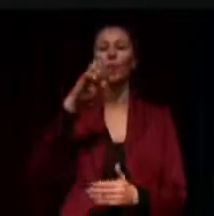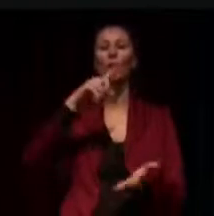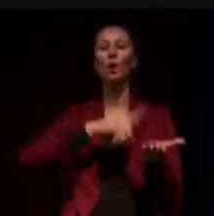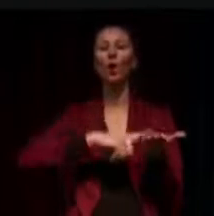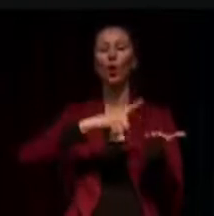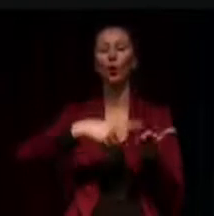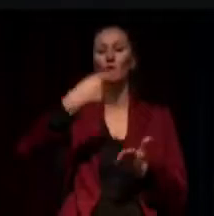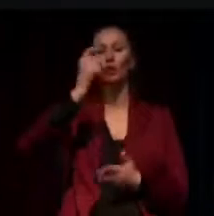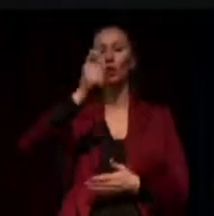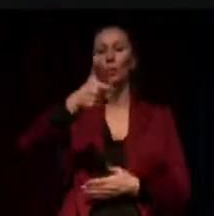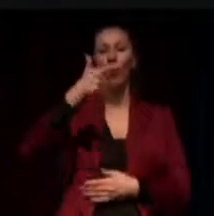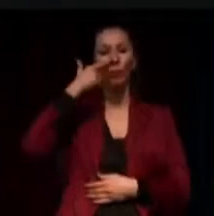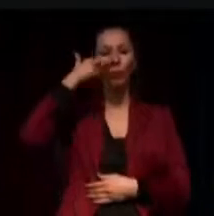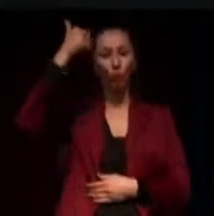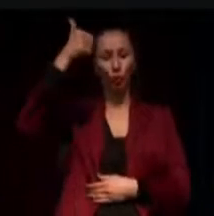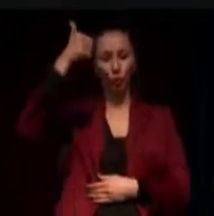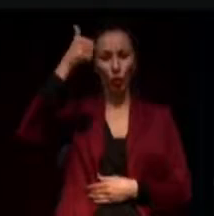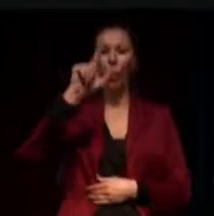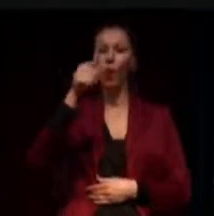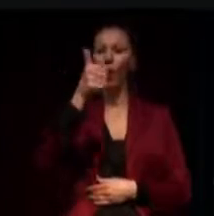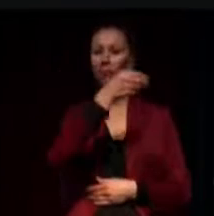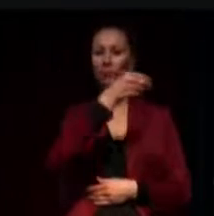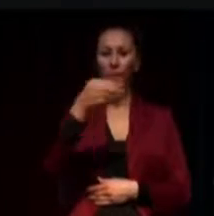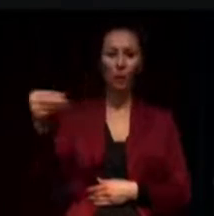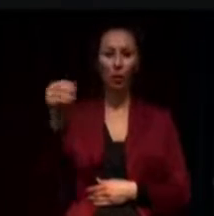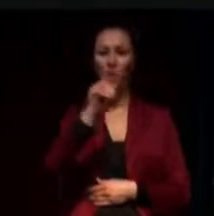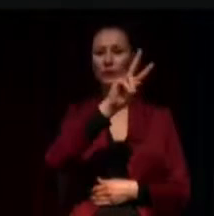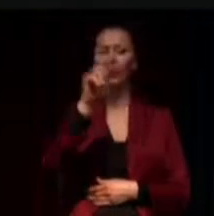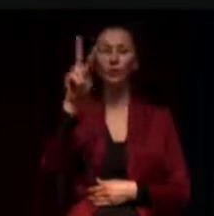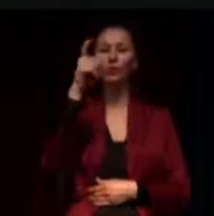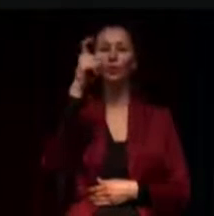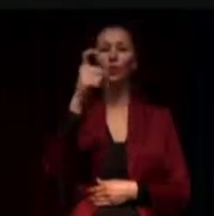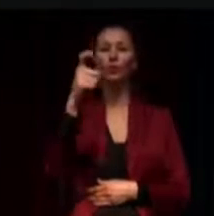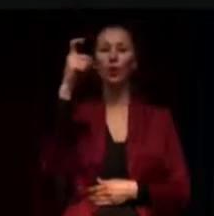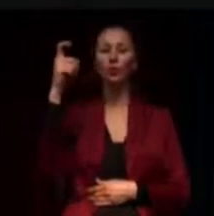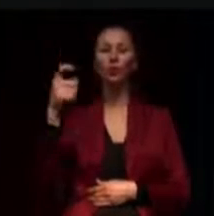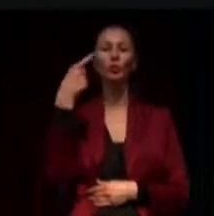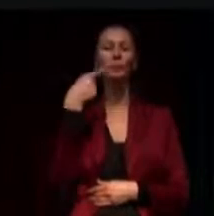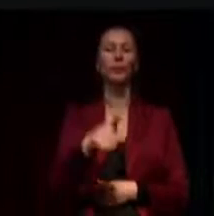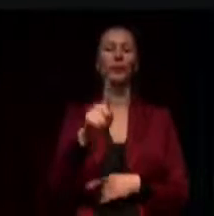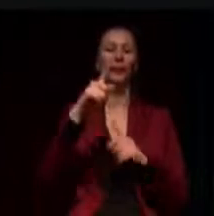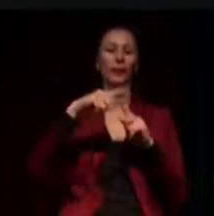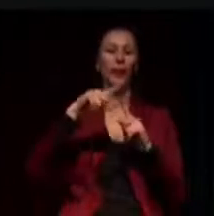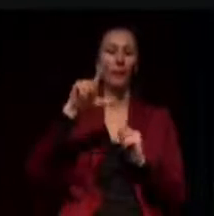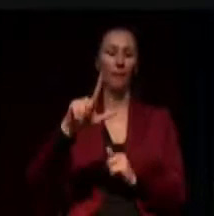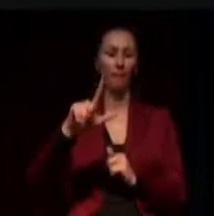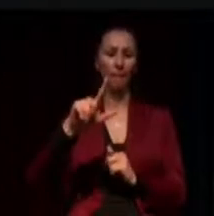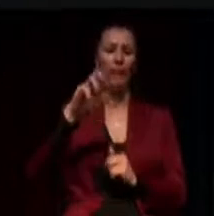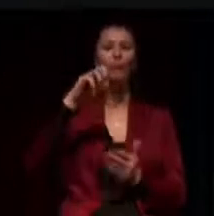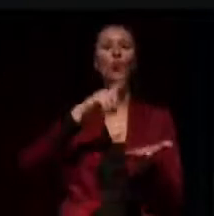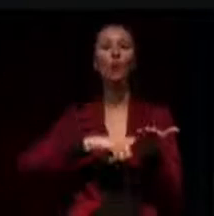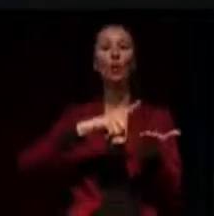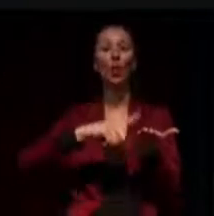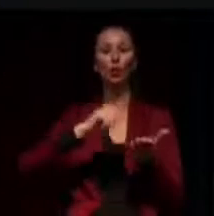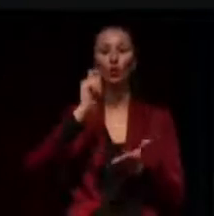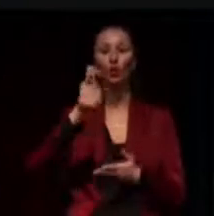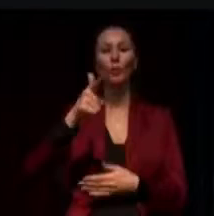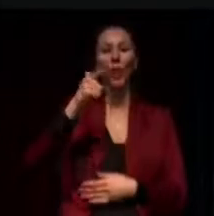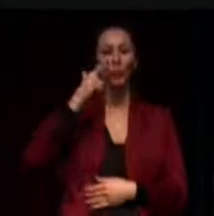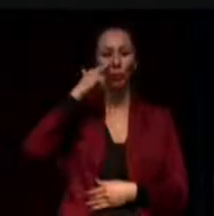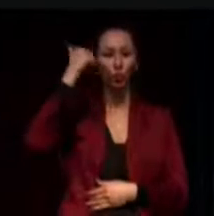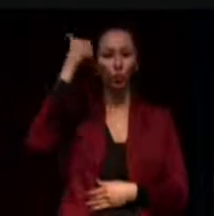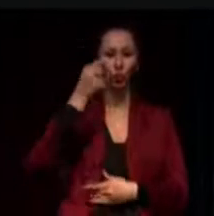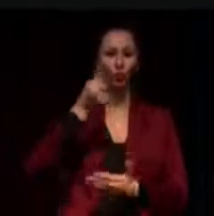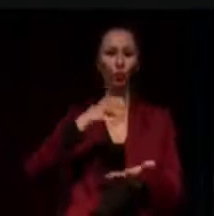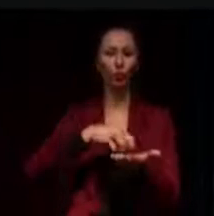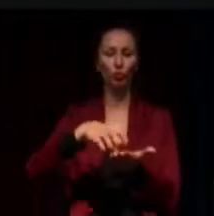Protokol Şube Müdürlüğü'nün bütçesi mesela 16 milyon 799 bin TL. Protokol Şube Müdürlüğü'nün